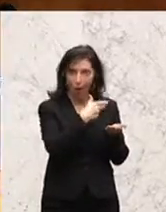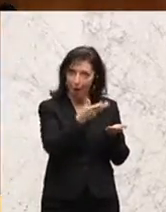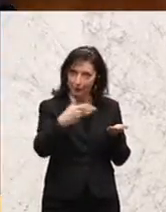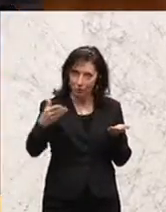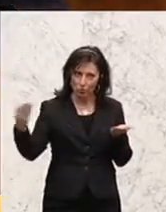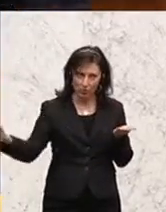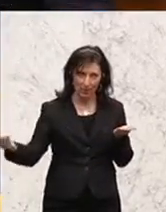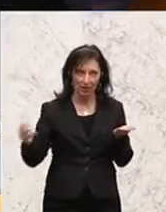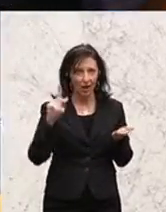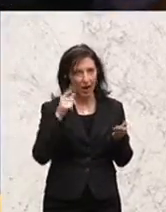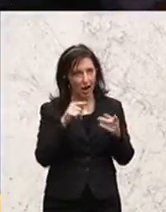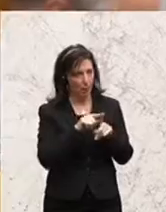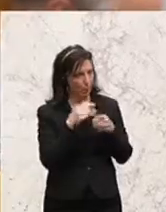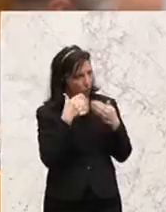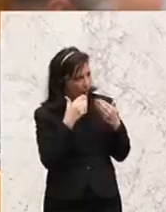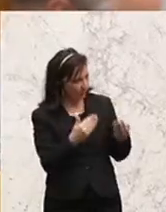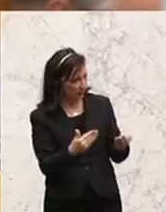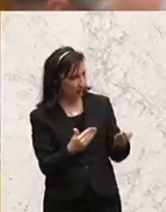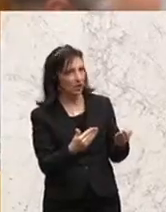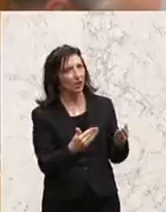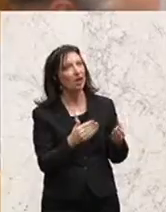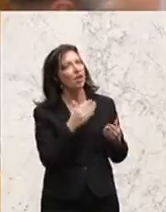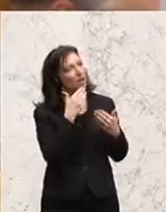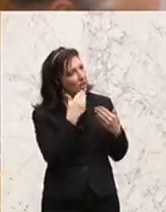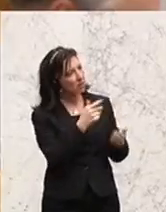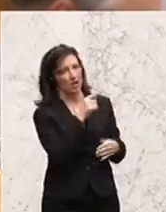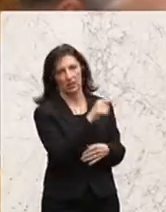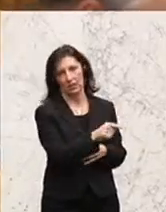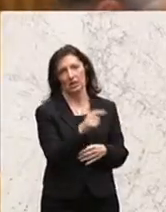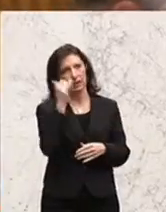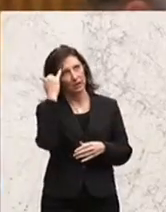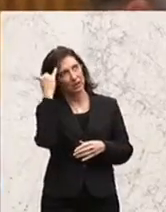aber vor allem auch für die damit von dir im Zusammenhang geäußerten Gedanken. Danke dir.